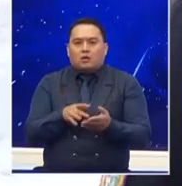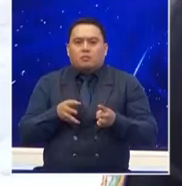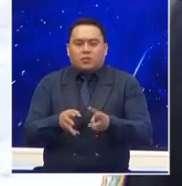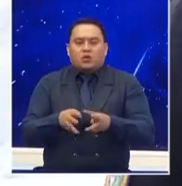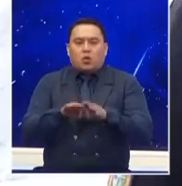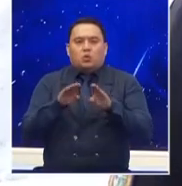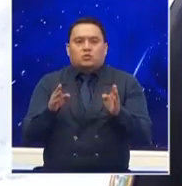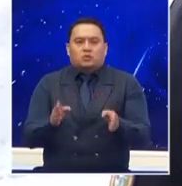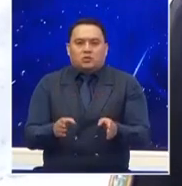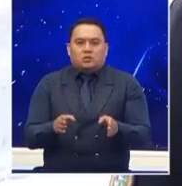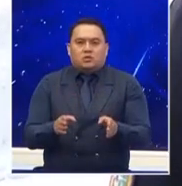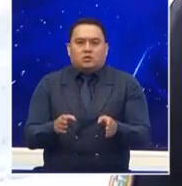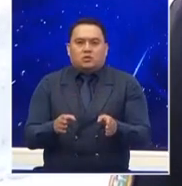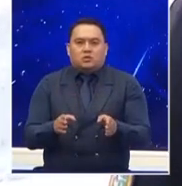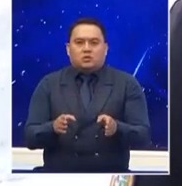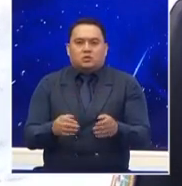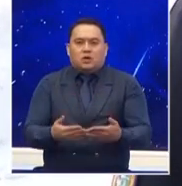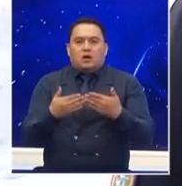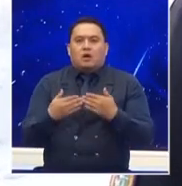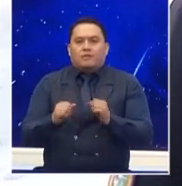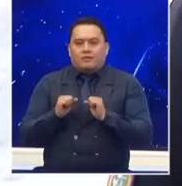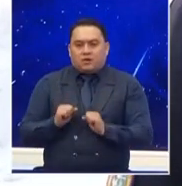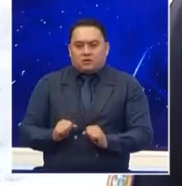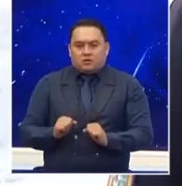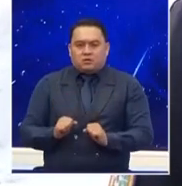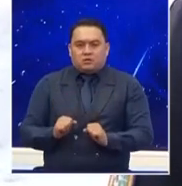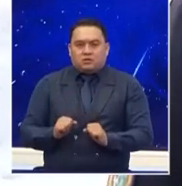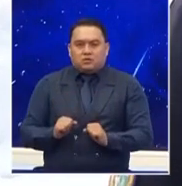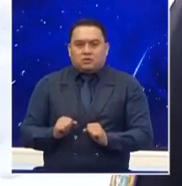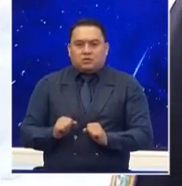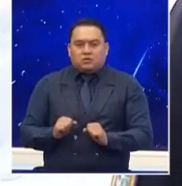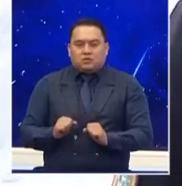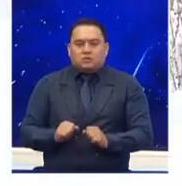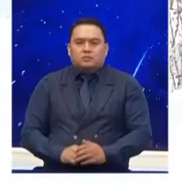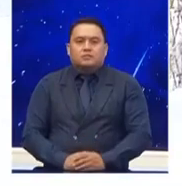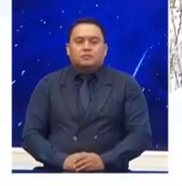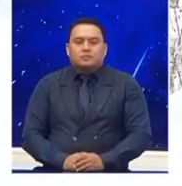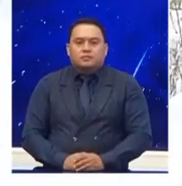маусым кезінде сақтық шараларын естен шығармауын сұраймыз.